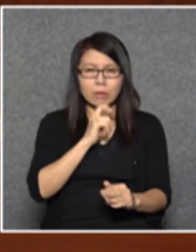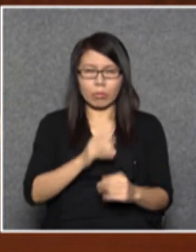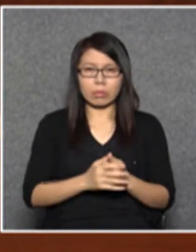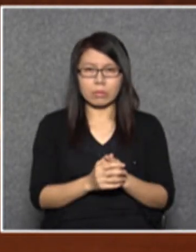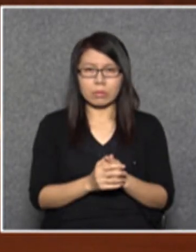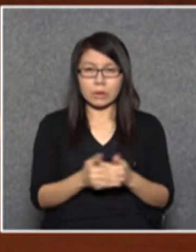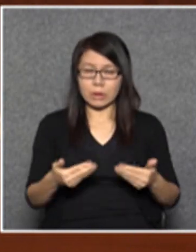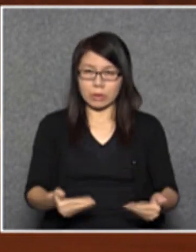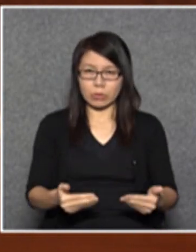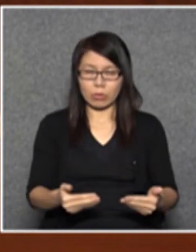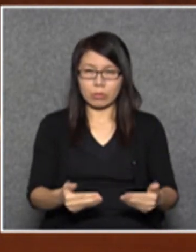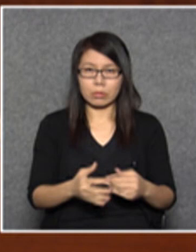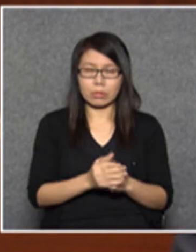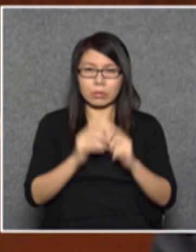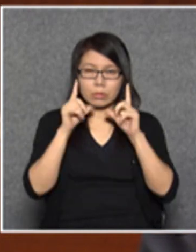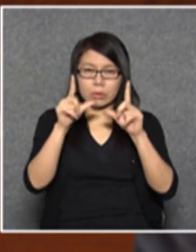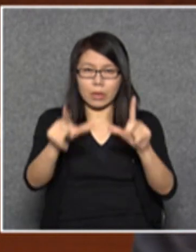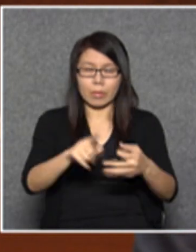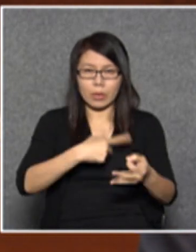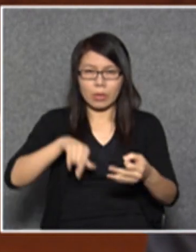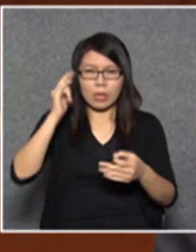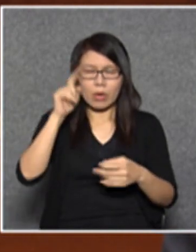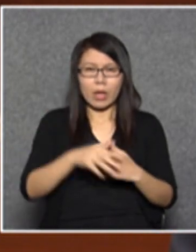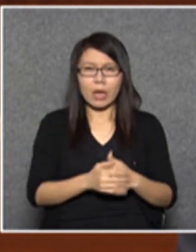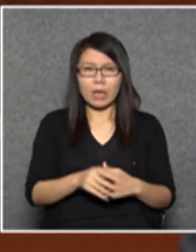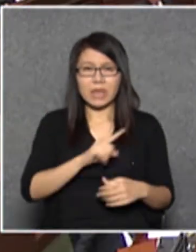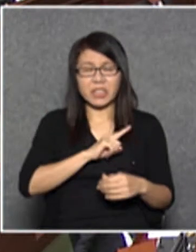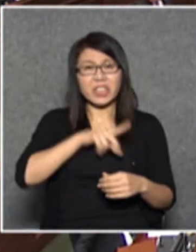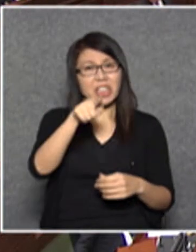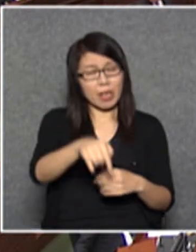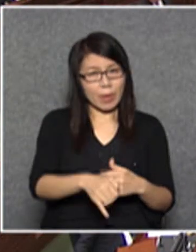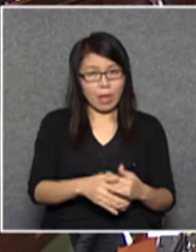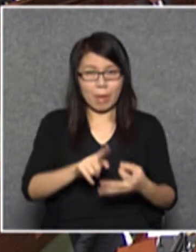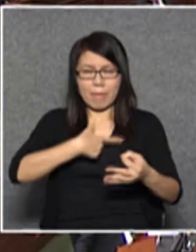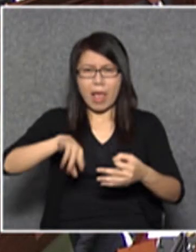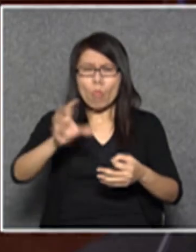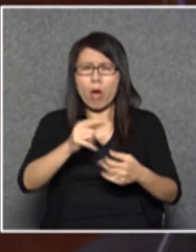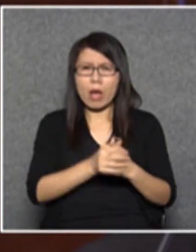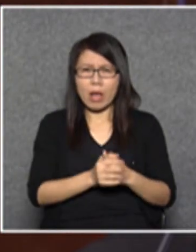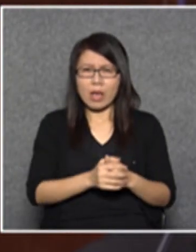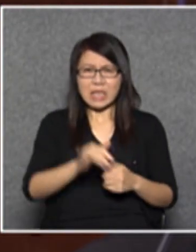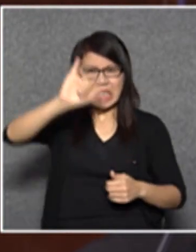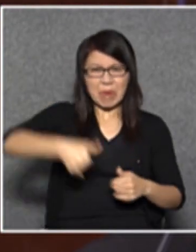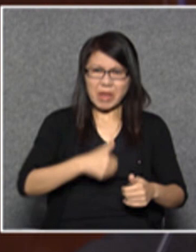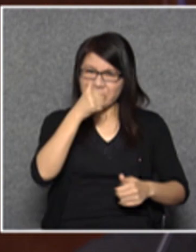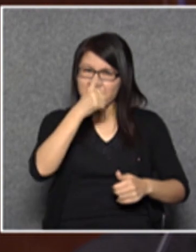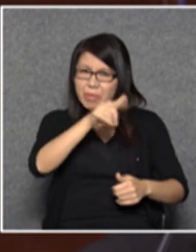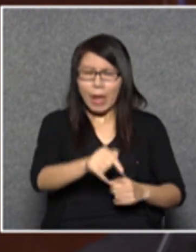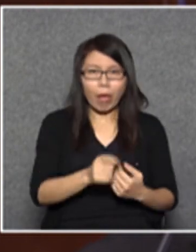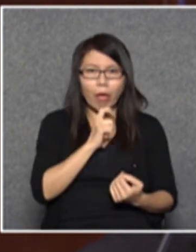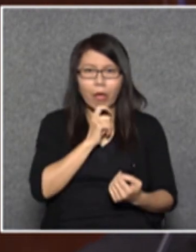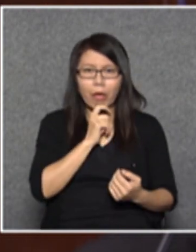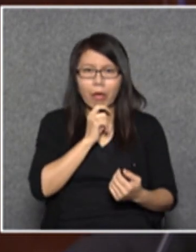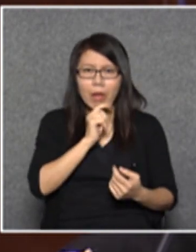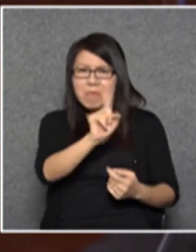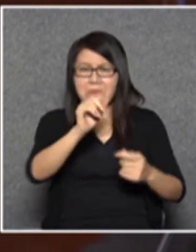我現在答阿郭榮鏗。 黃毓民議員， 黃毓民